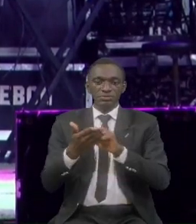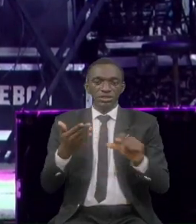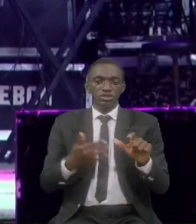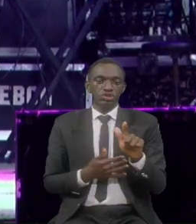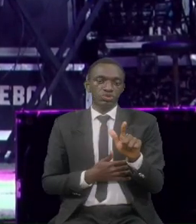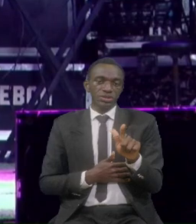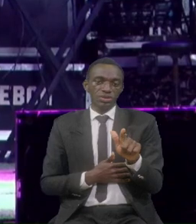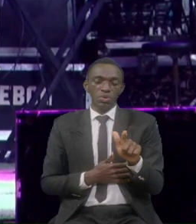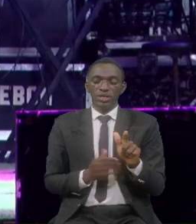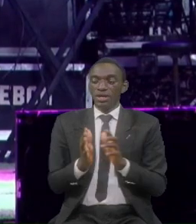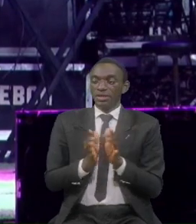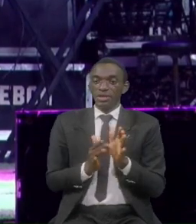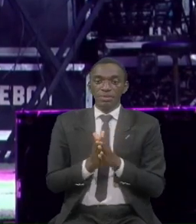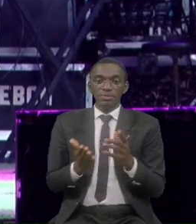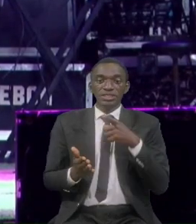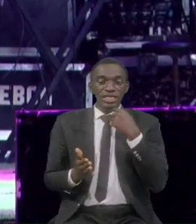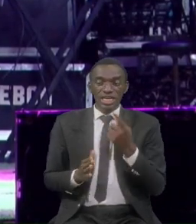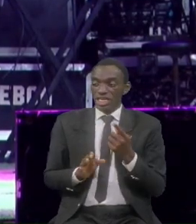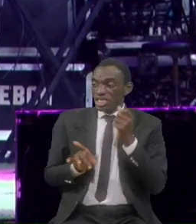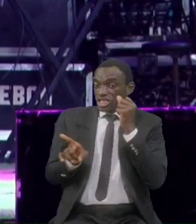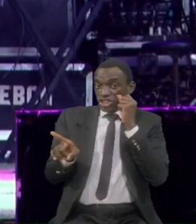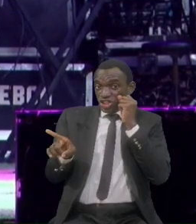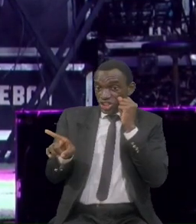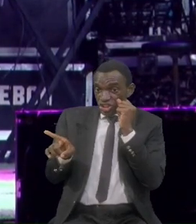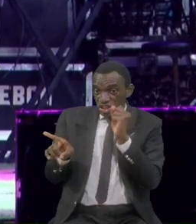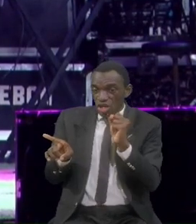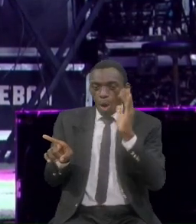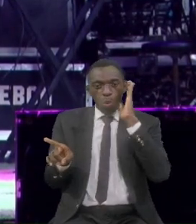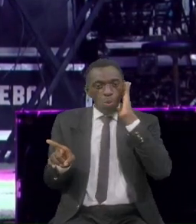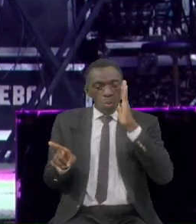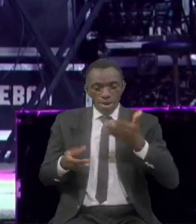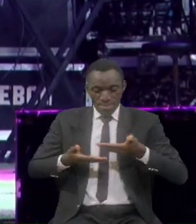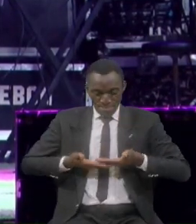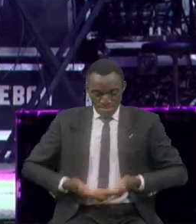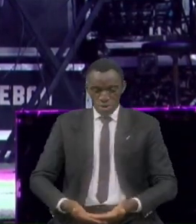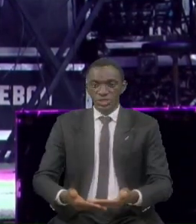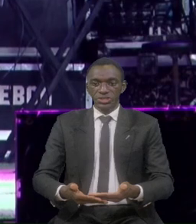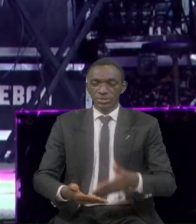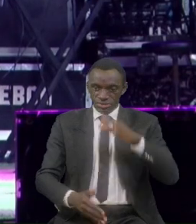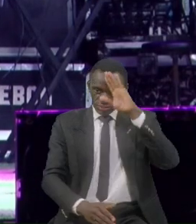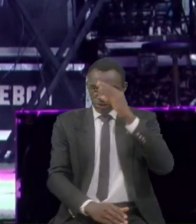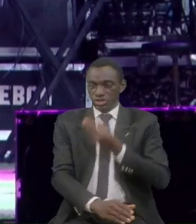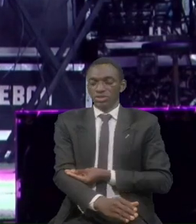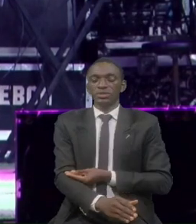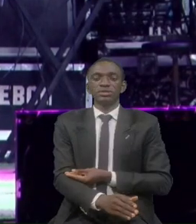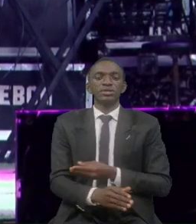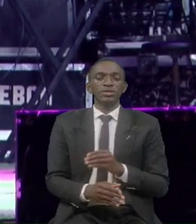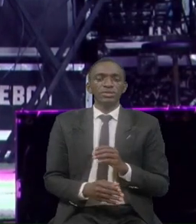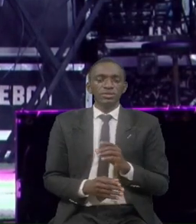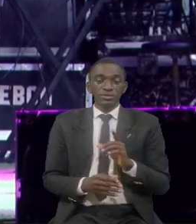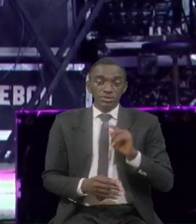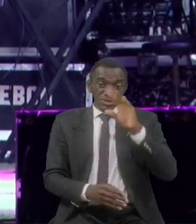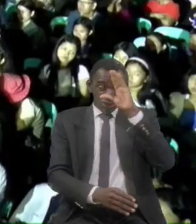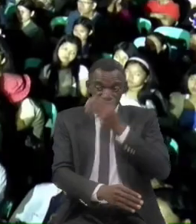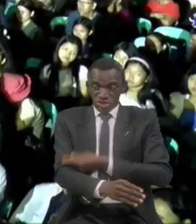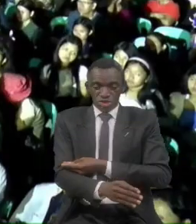forth a son. O gidala sa babae ang iyang anak. A son like no other son. Usa ka anak nga walay sama.